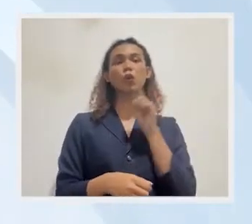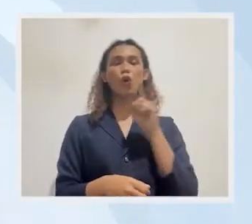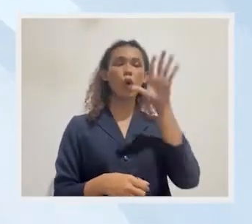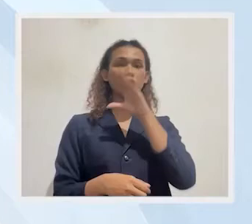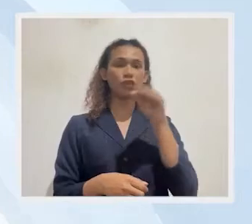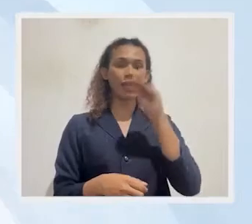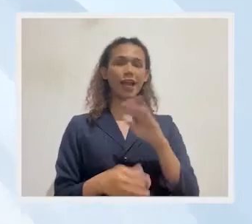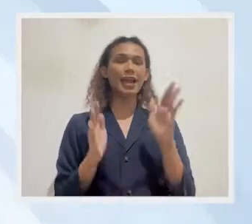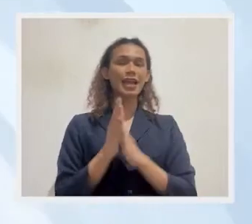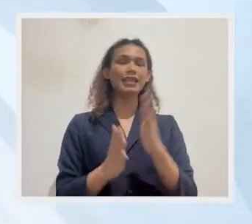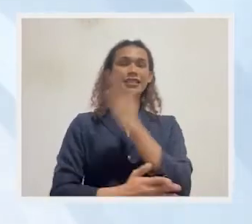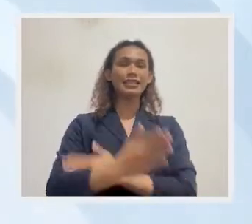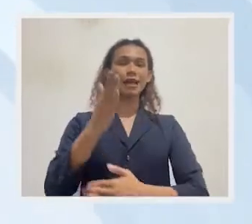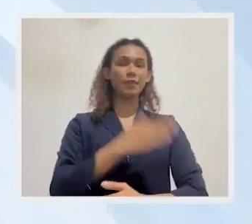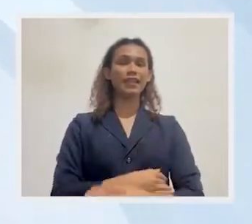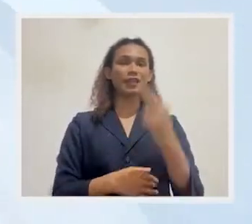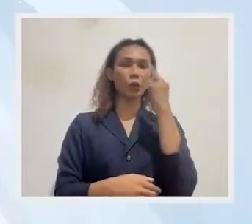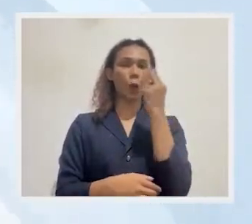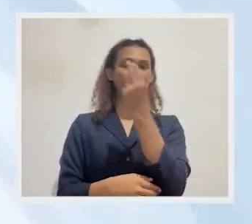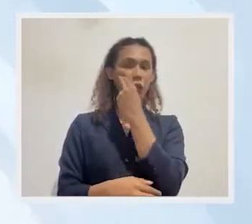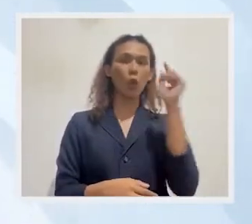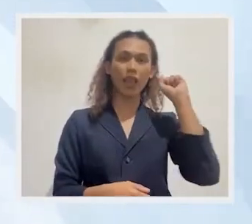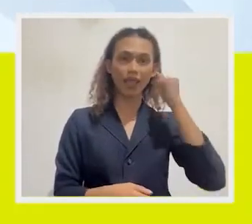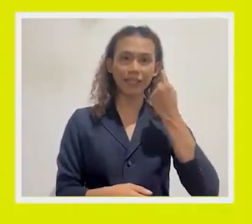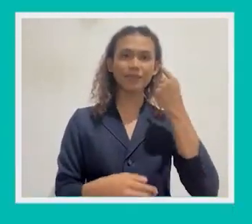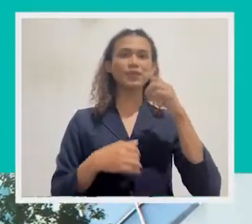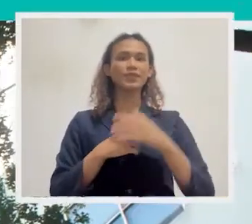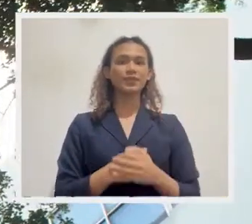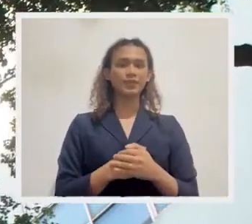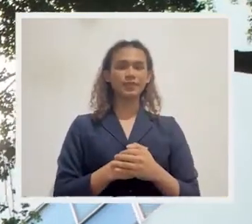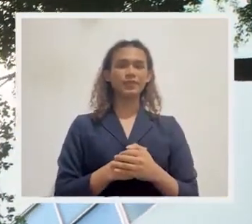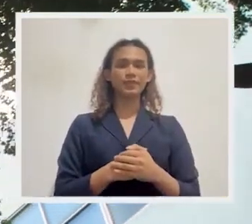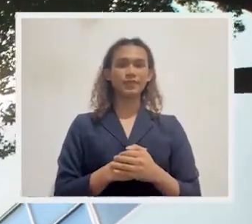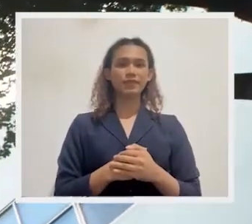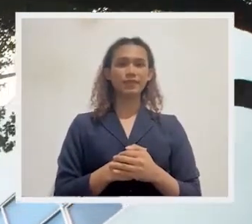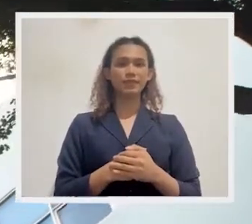dan disabilitas netra tuli.